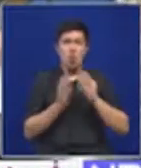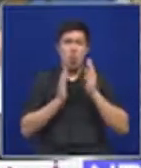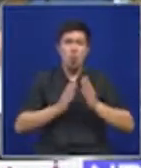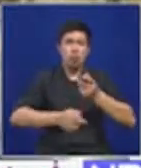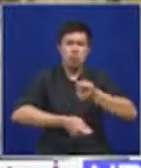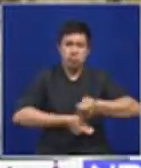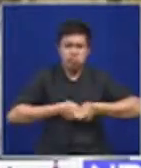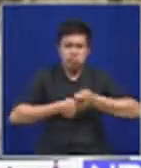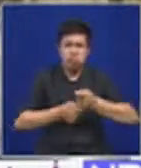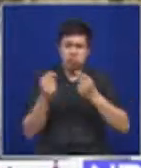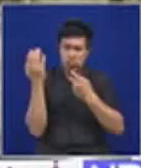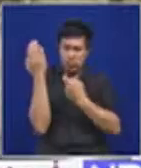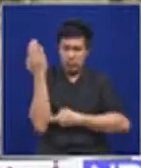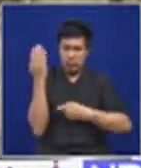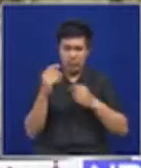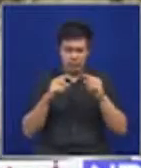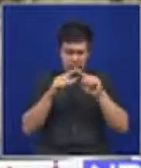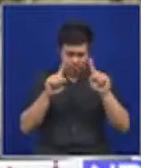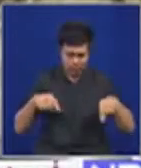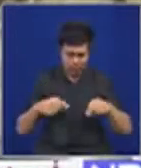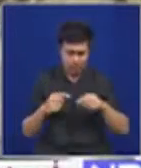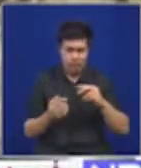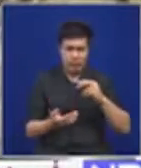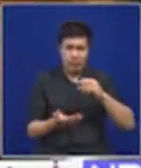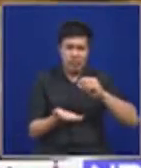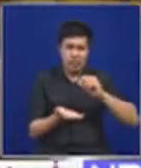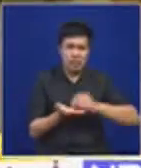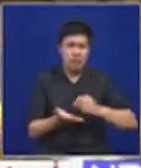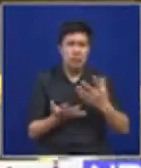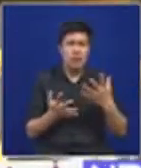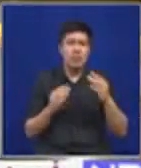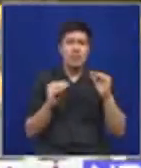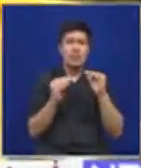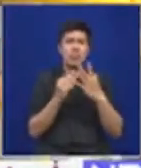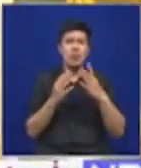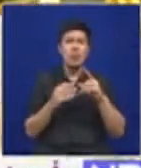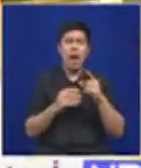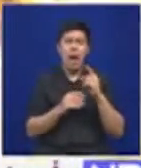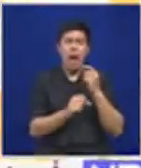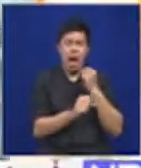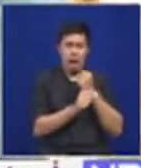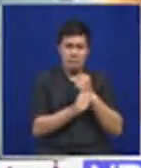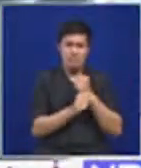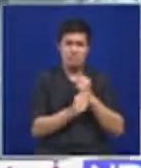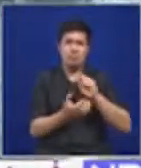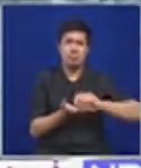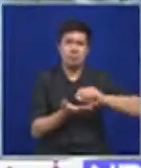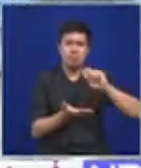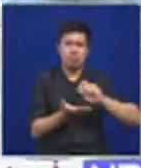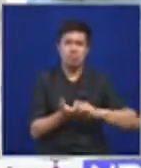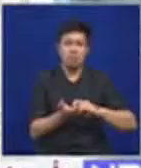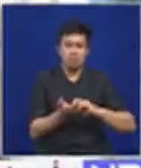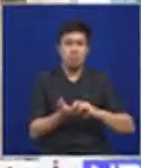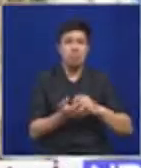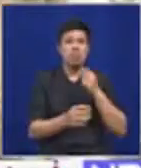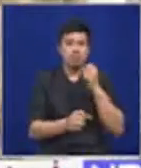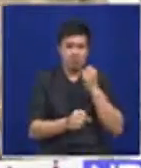ที่ไม่มีเอกสารสิทธิ์สามารถจดทะเบียนเกษตรกรชาวสวนยางตามมาตรา4แห่งพระราชบัญญัติการยางแห่งประเทศไทยพุท